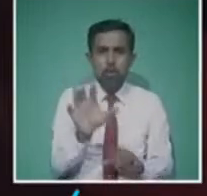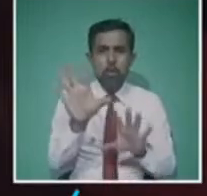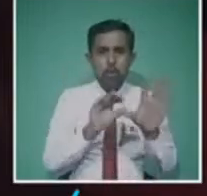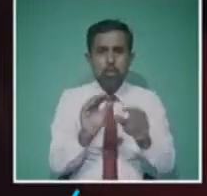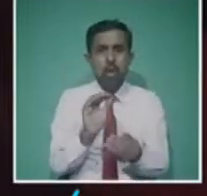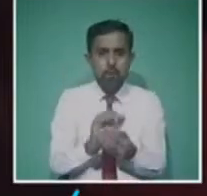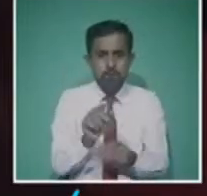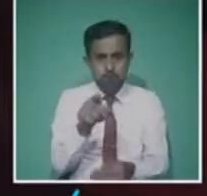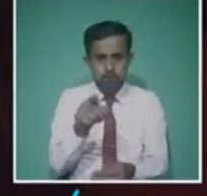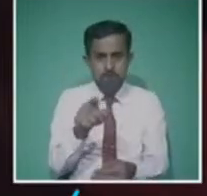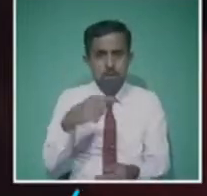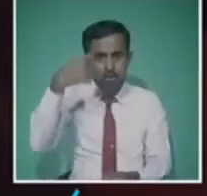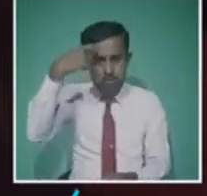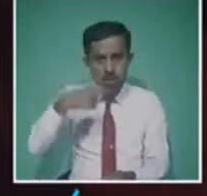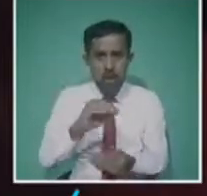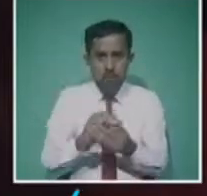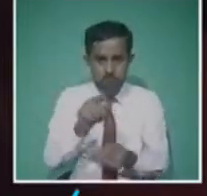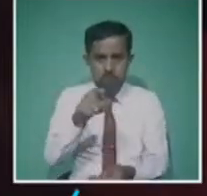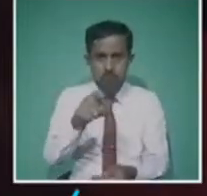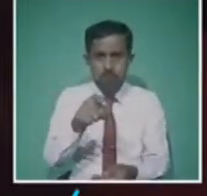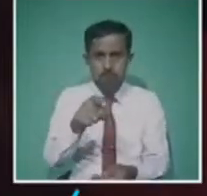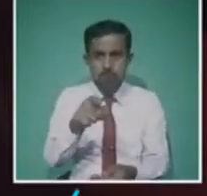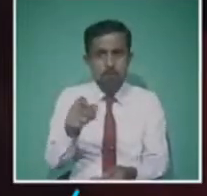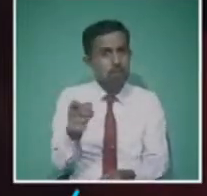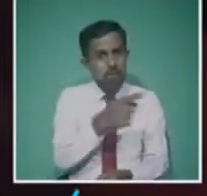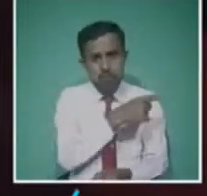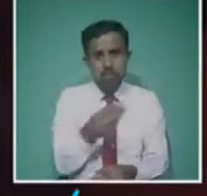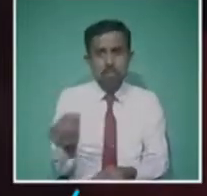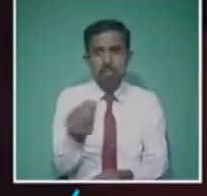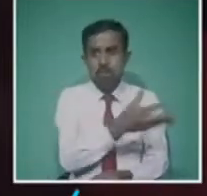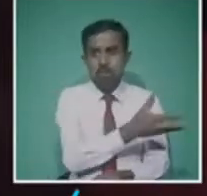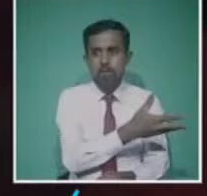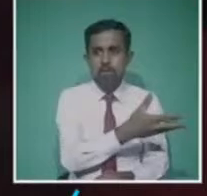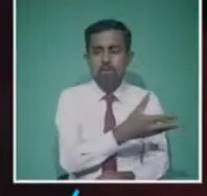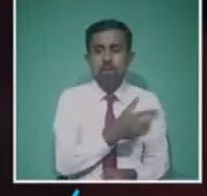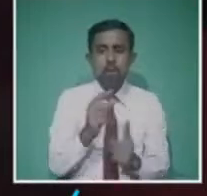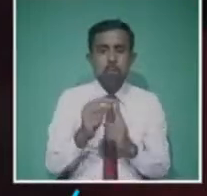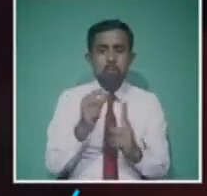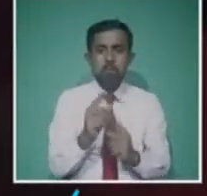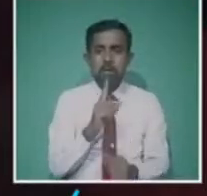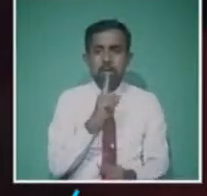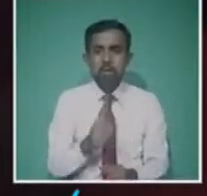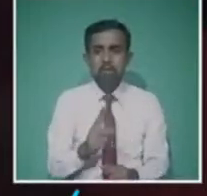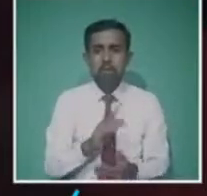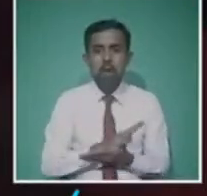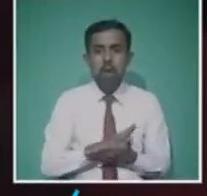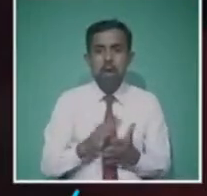තොරතුරක් තියෙනවා නම් නිශ්චිත සාක්ෂියක් තියෙනවා නම් කරුණාකරලා ගිහිල්ලා ඒක බාර දෙන්න. අපි පාර්ලිමේන්තුවෙන් ඉල්ලීමක්